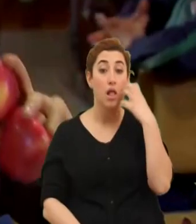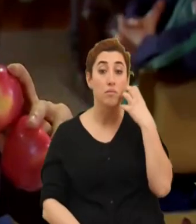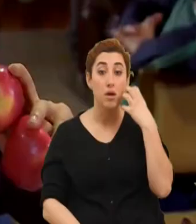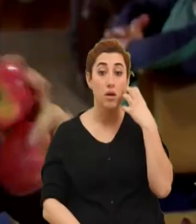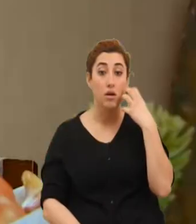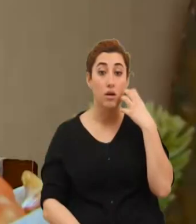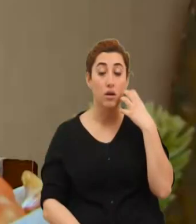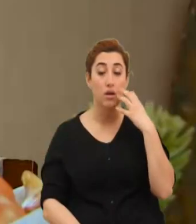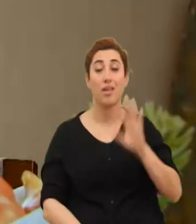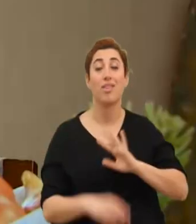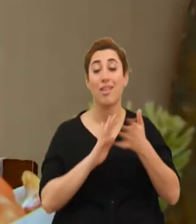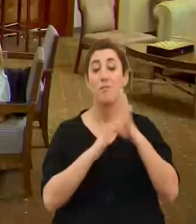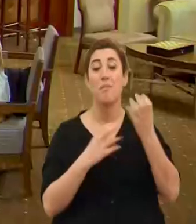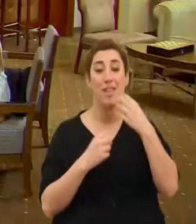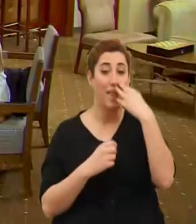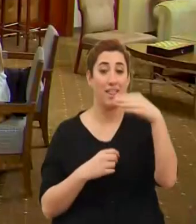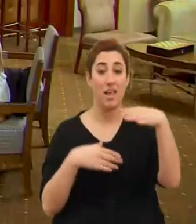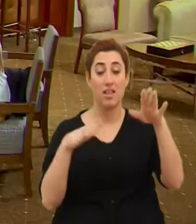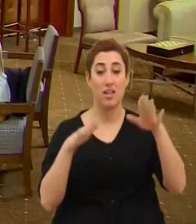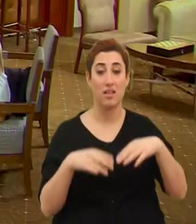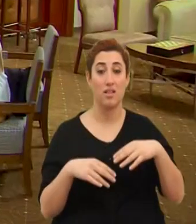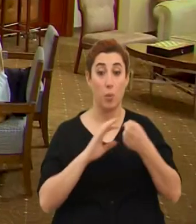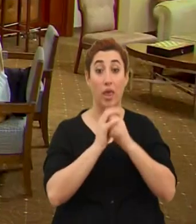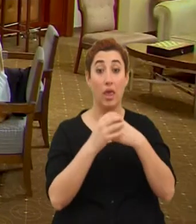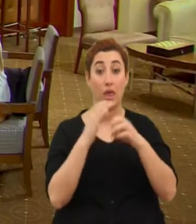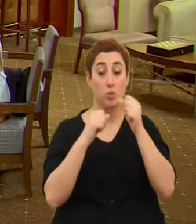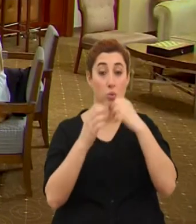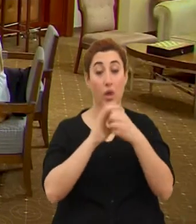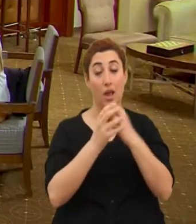Elma? İyi tamam al hediyem olsun al. Bol yıka da ya.